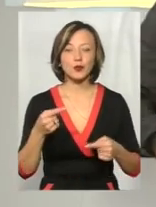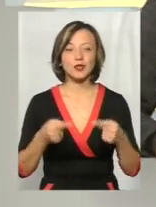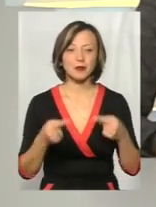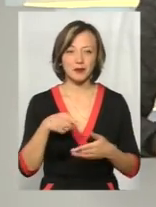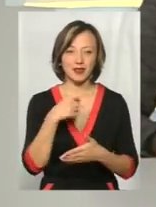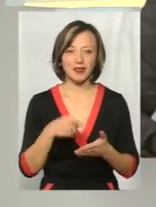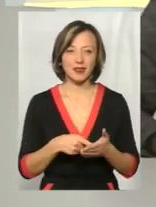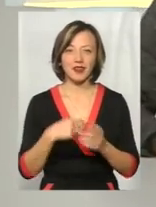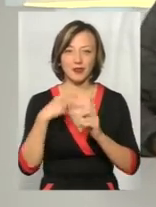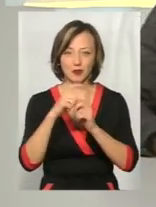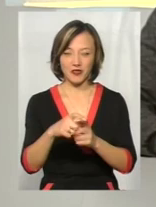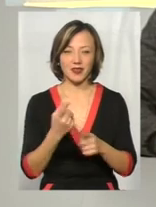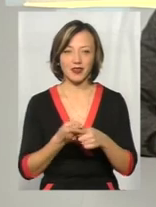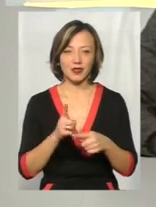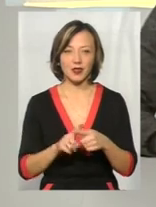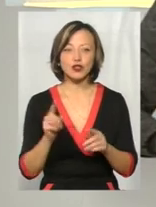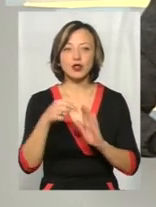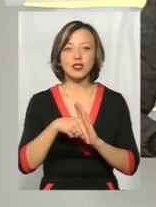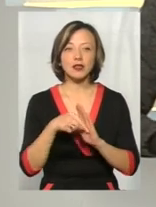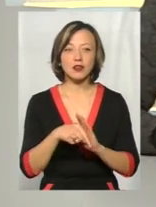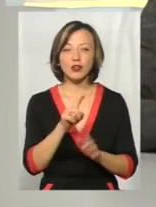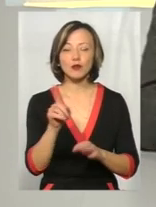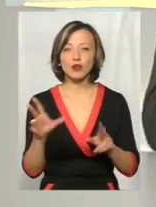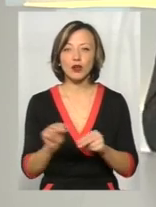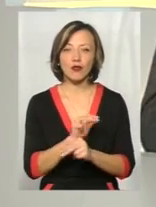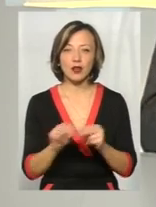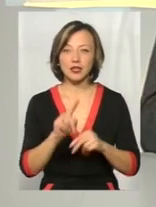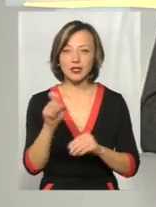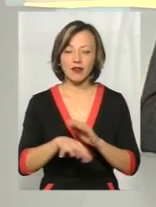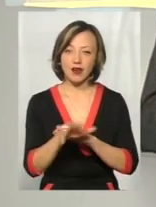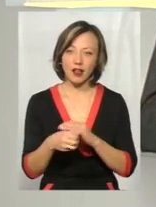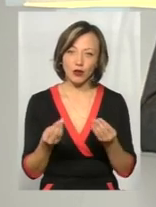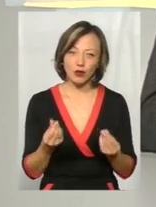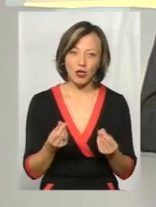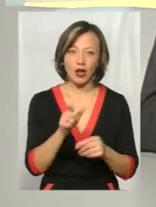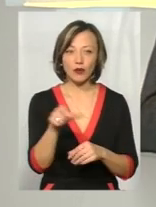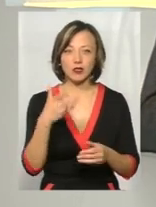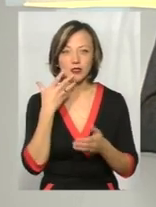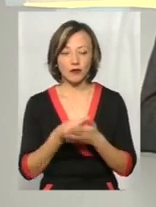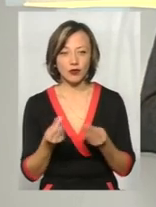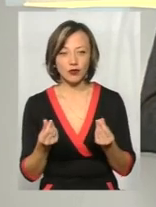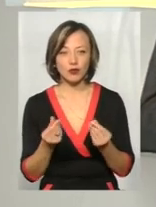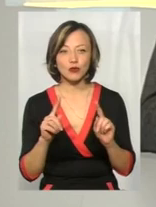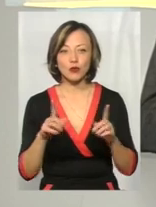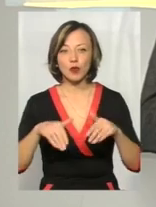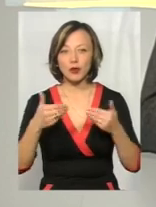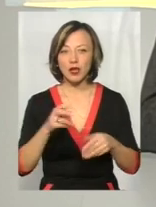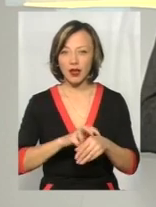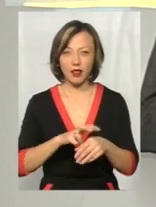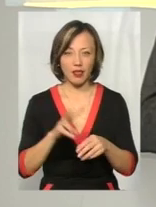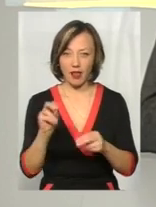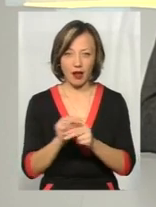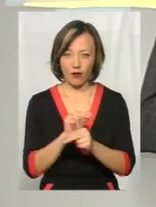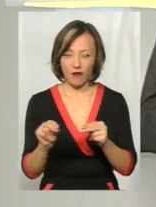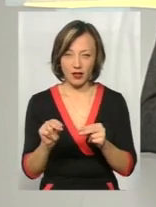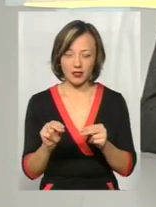питання. Я відповім, да, на нього. Що означає, вони будуть лікуватися за вкрадені гроші, а люди за свої гроші? Що ви пропонуєте, лікарям не лікувати